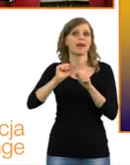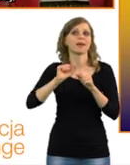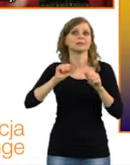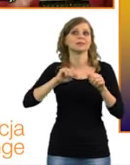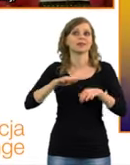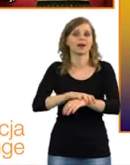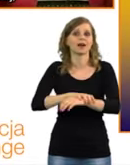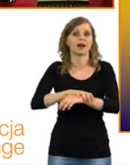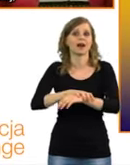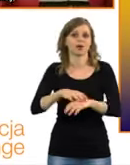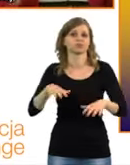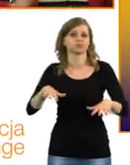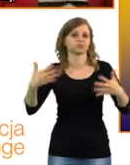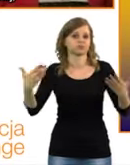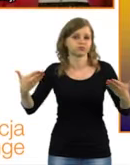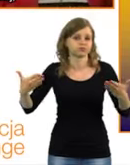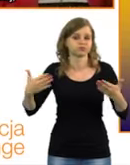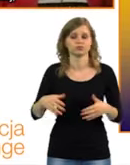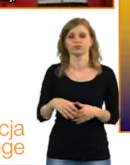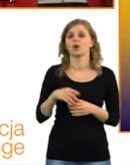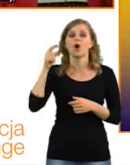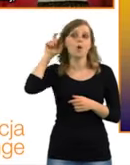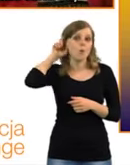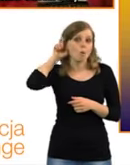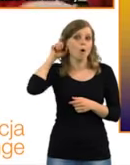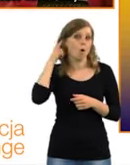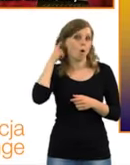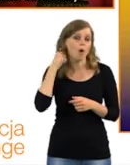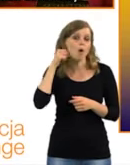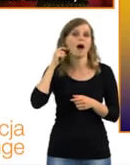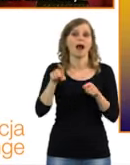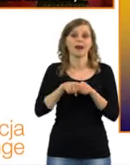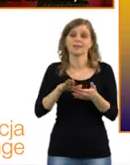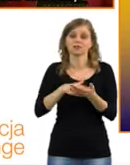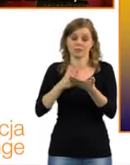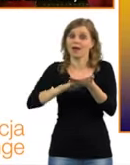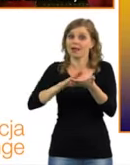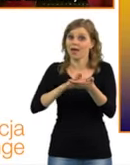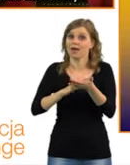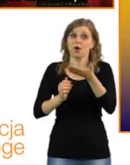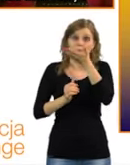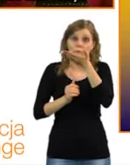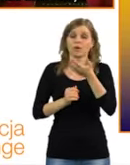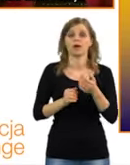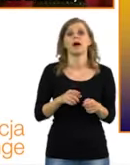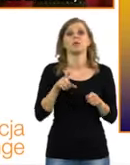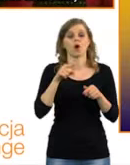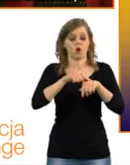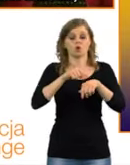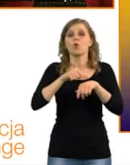uchu, na małżowinie usznej, ale również do ręki, ponieważ